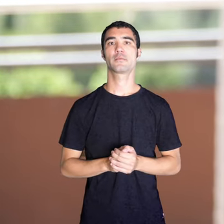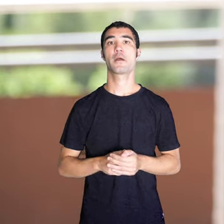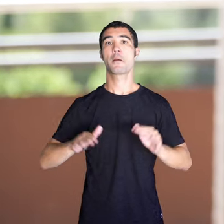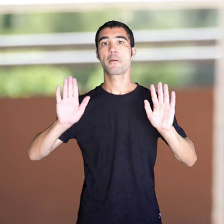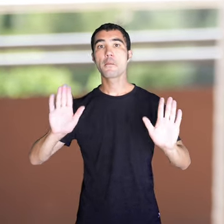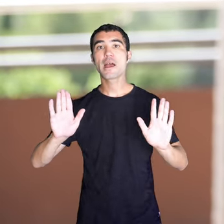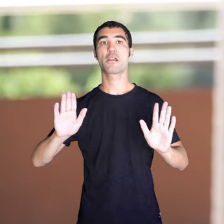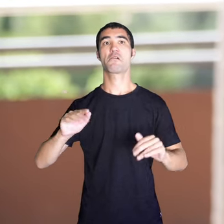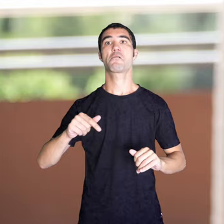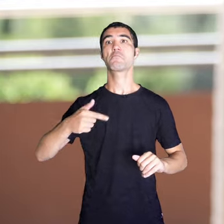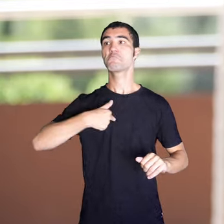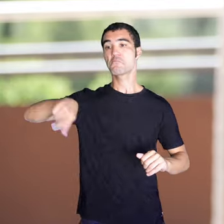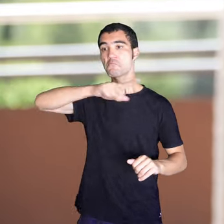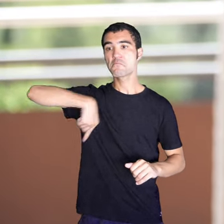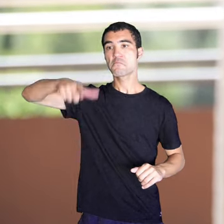no hi havia...